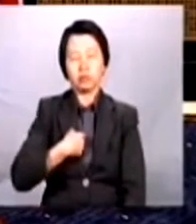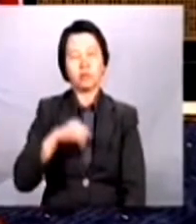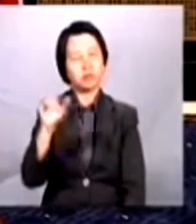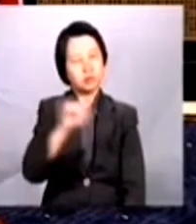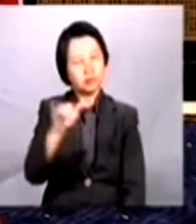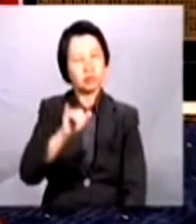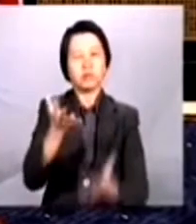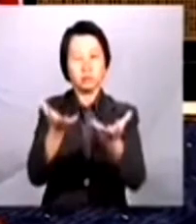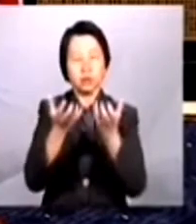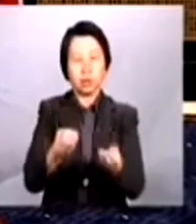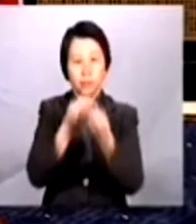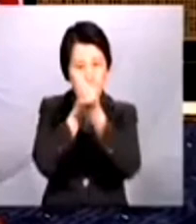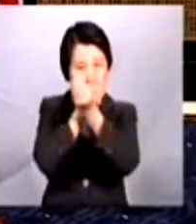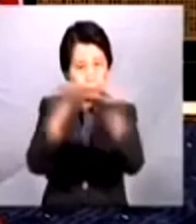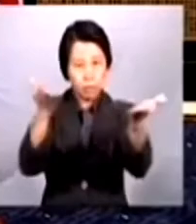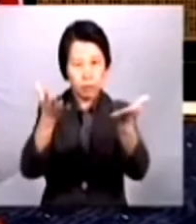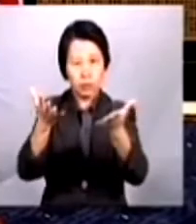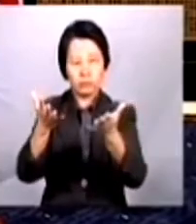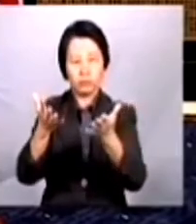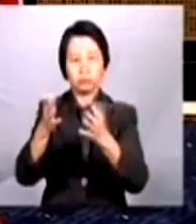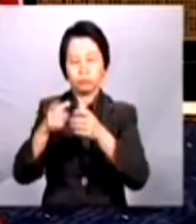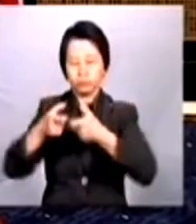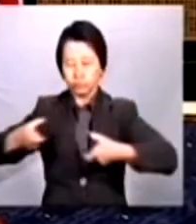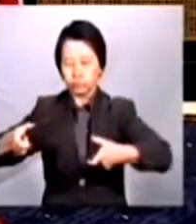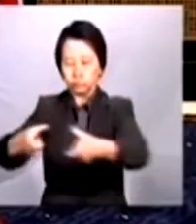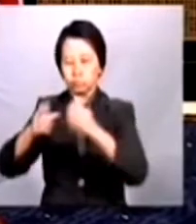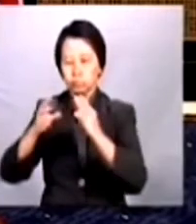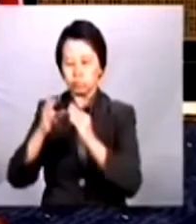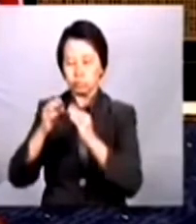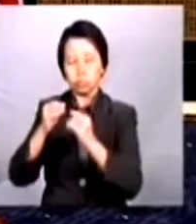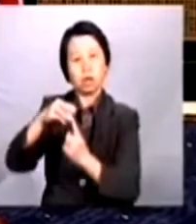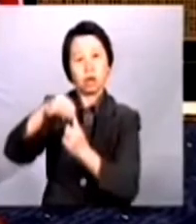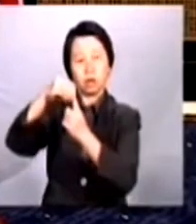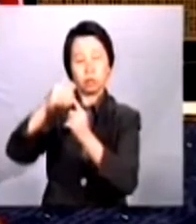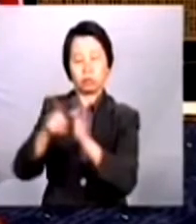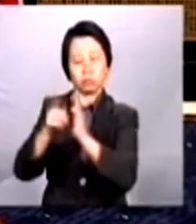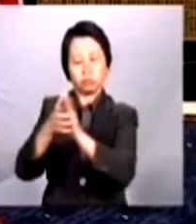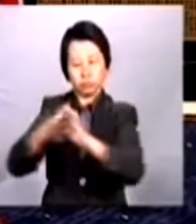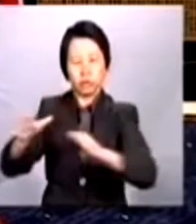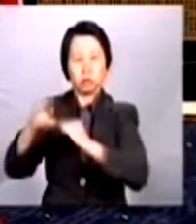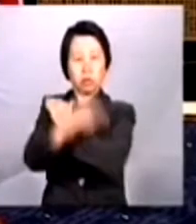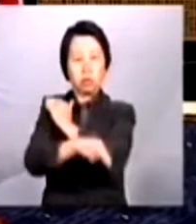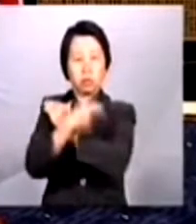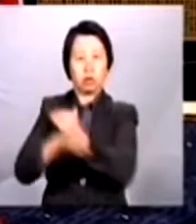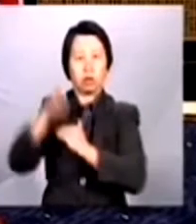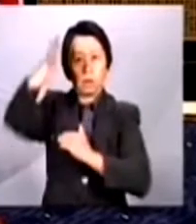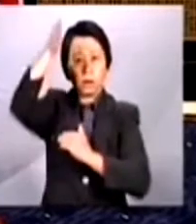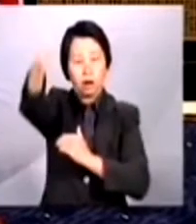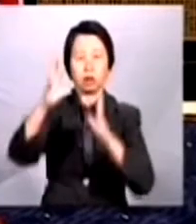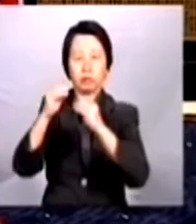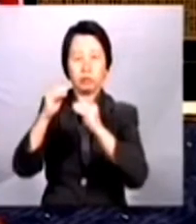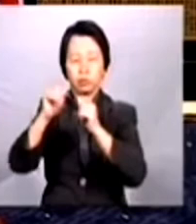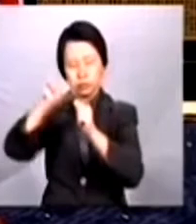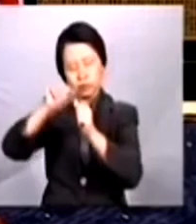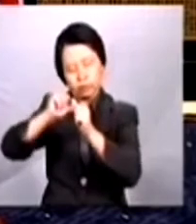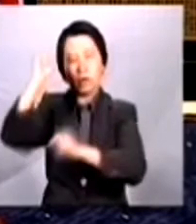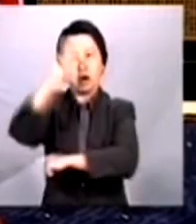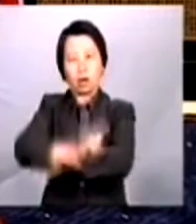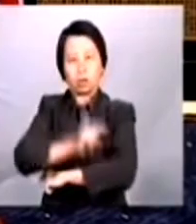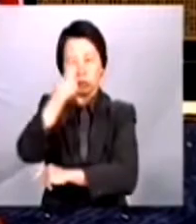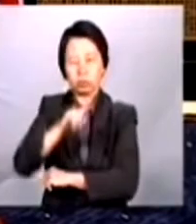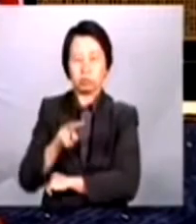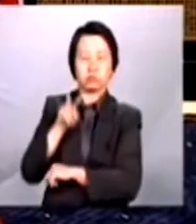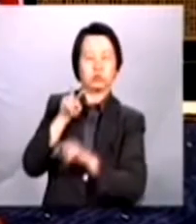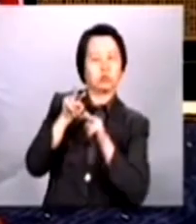juga ingin memaklumkan bahwa sedang khas majelis keselamatan negara akan memicu alat setiap hari untuk